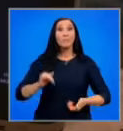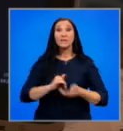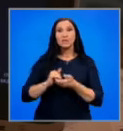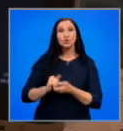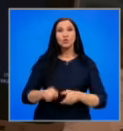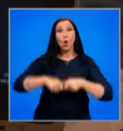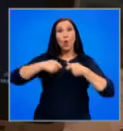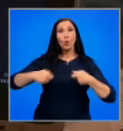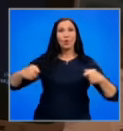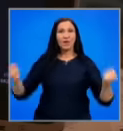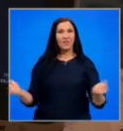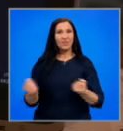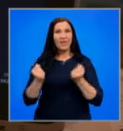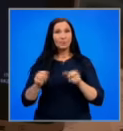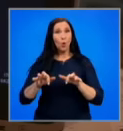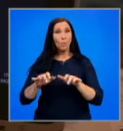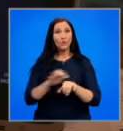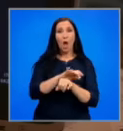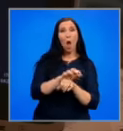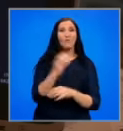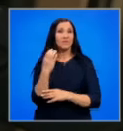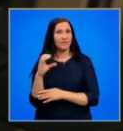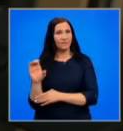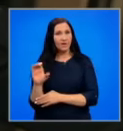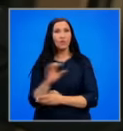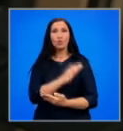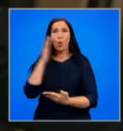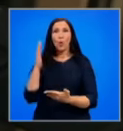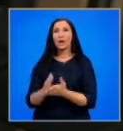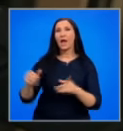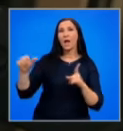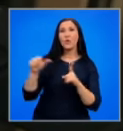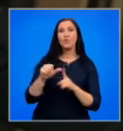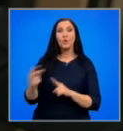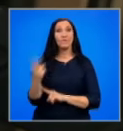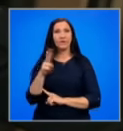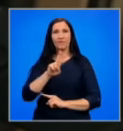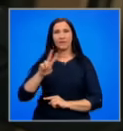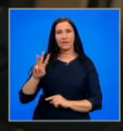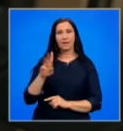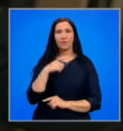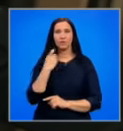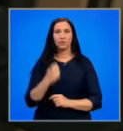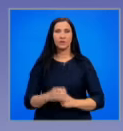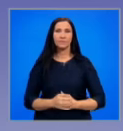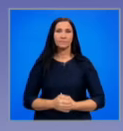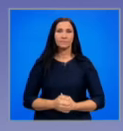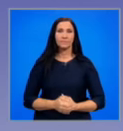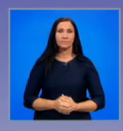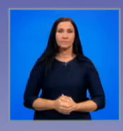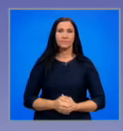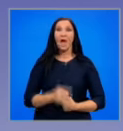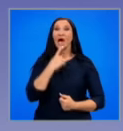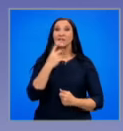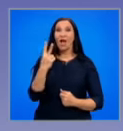Европейският съюз удължава действието на дигиталния COVID-сертификат до края на юни 2023 година.